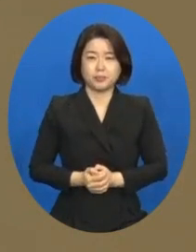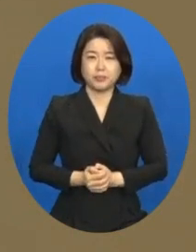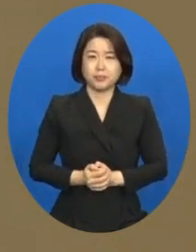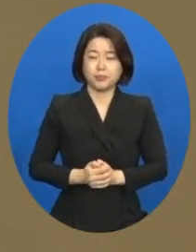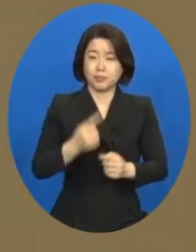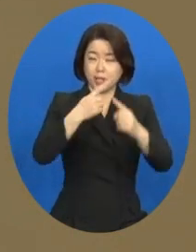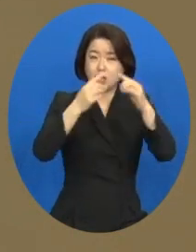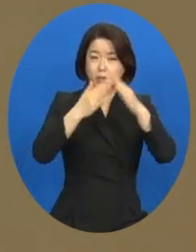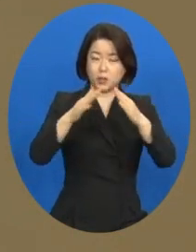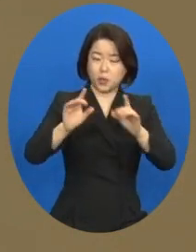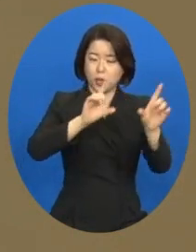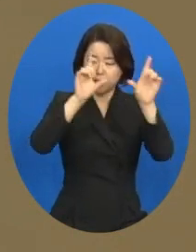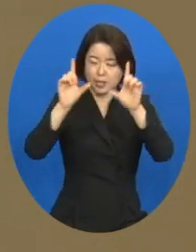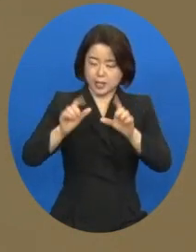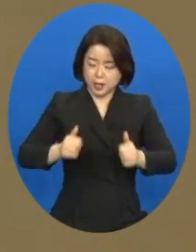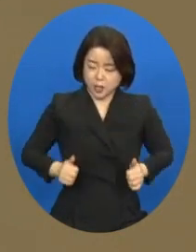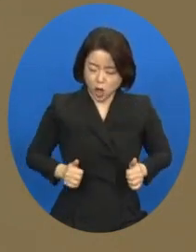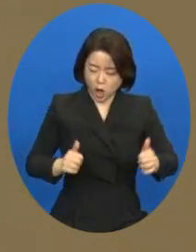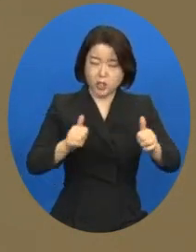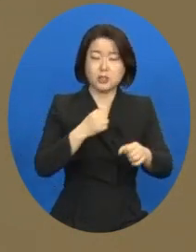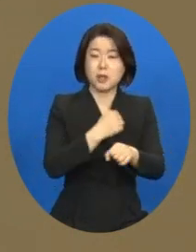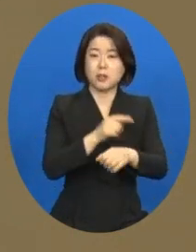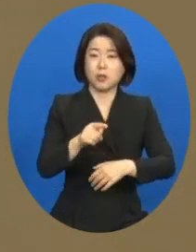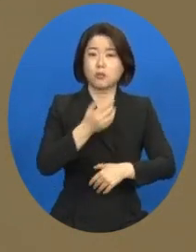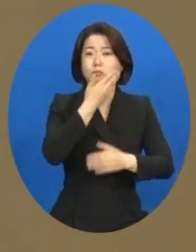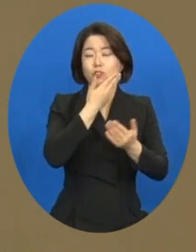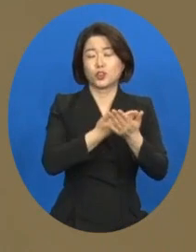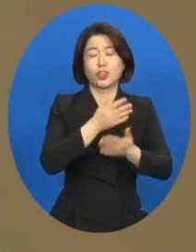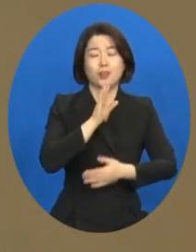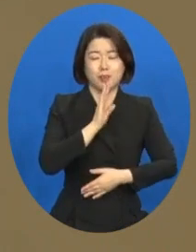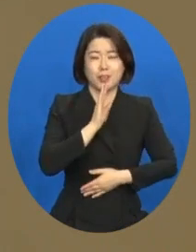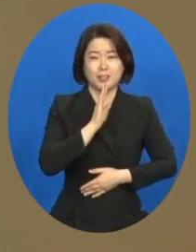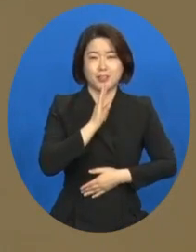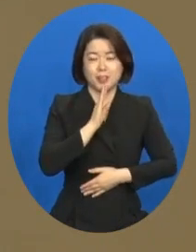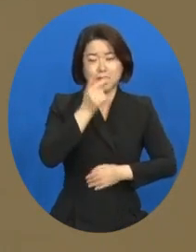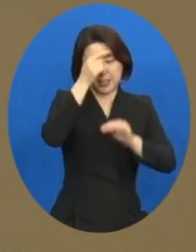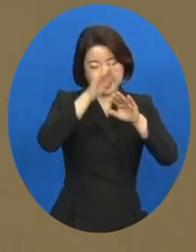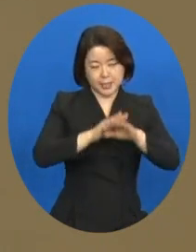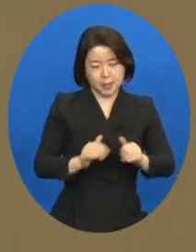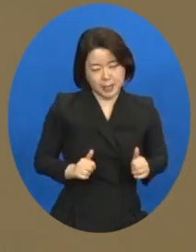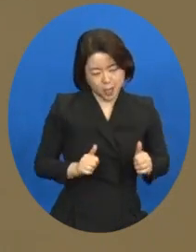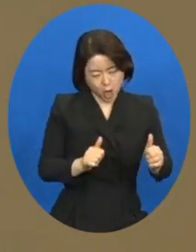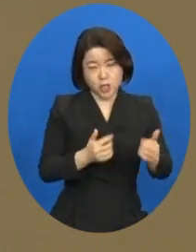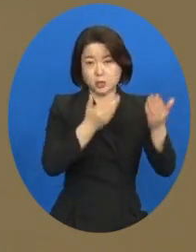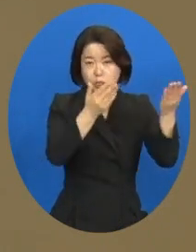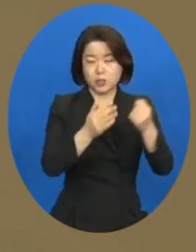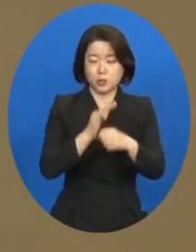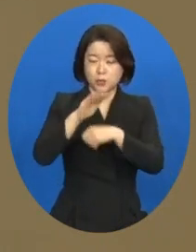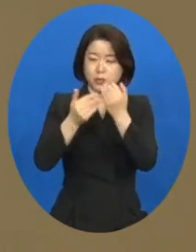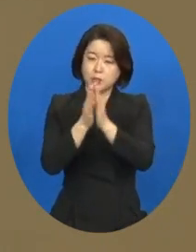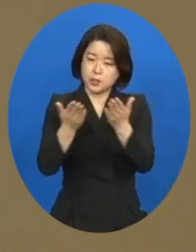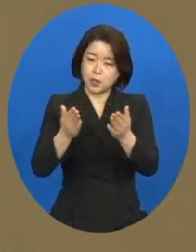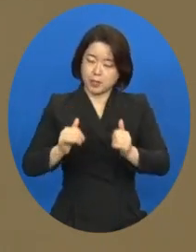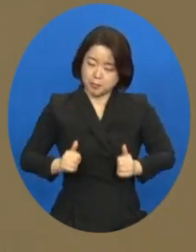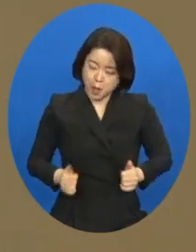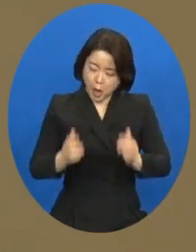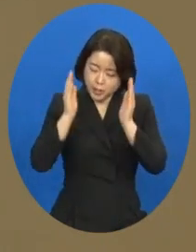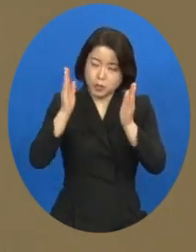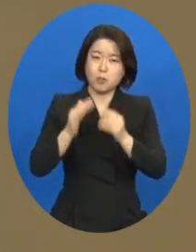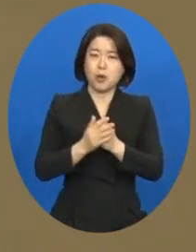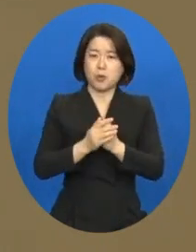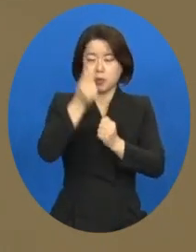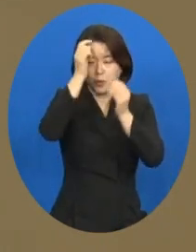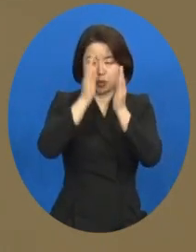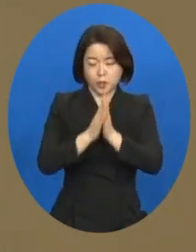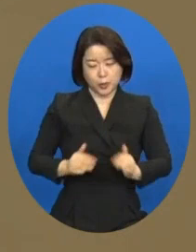교회 생활 열심히 하는 것 다 귀하죠. 예배도 열심히 드리고 성경도 열심히 공부하고